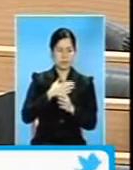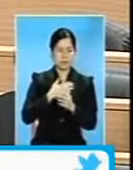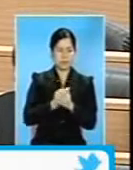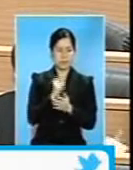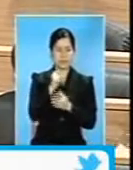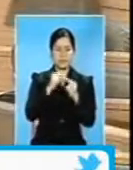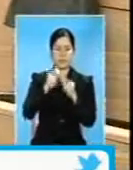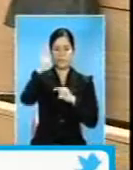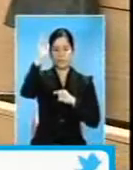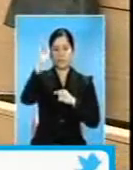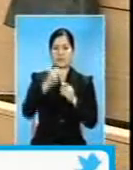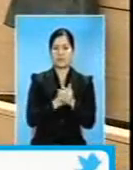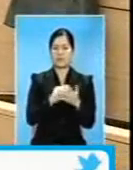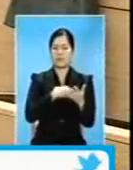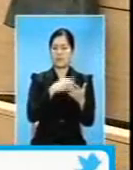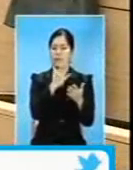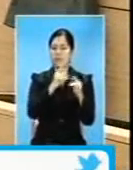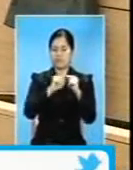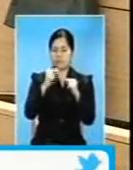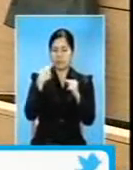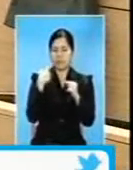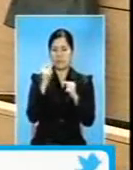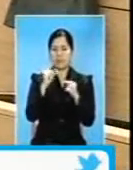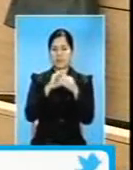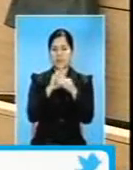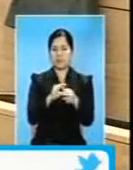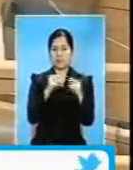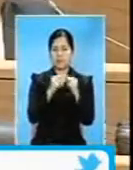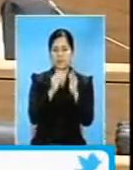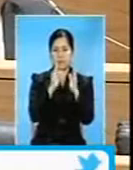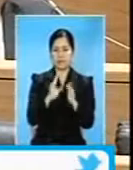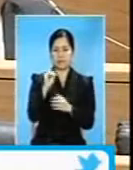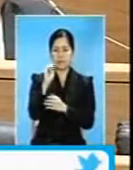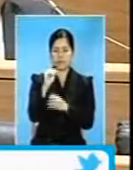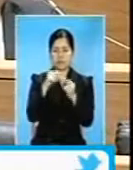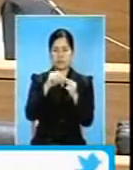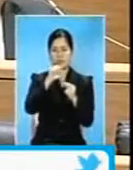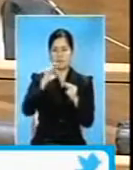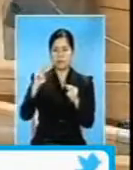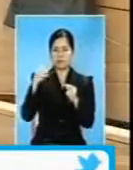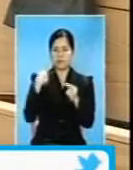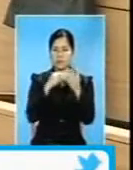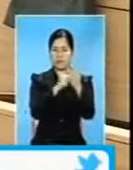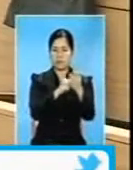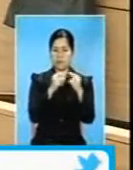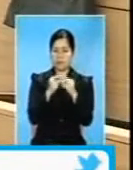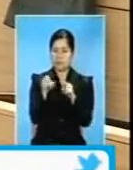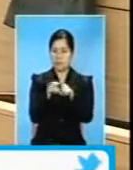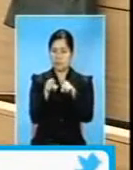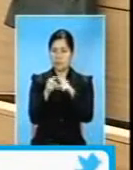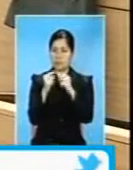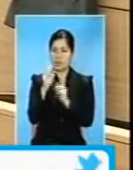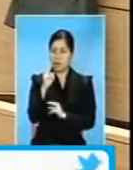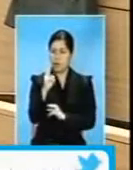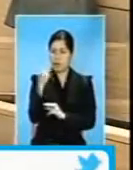แก้ไขรัฐธรรมนูญ2มาตรายังทำได้แต่ทำไมเราทำไม่ได้ดังนั้นขอให้3รัฐธรรมนูญระวังจากก้าวล่วงอำนาจนิติบัญญัติ